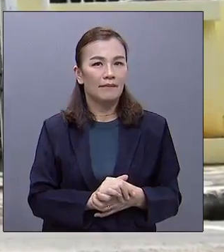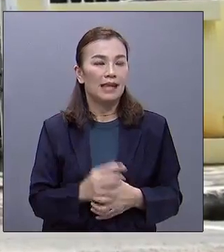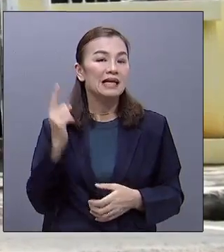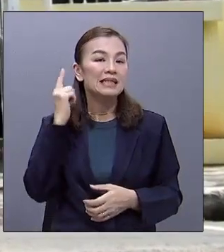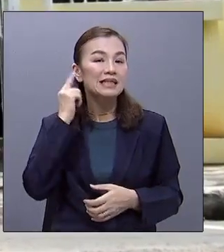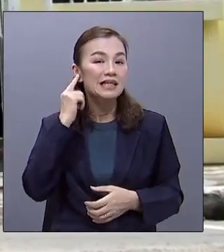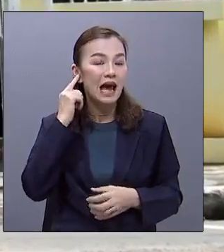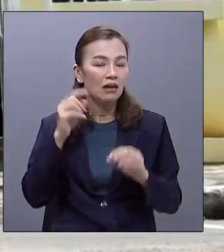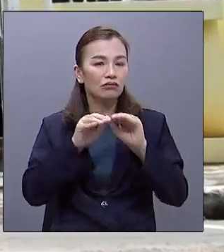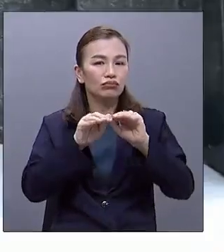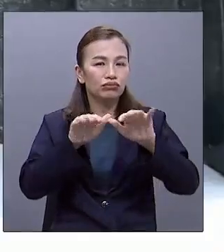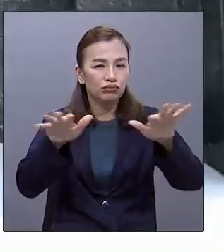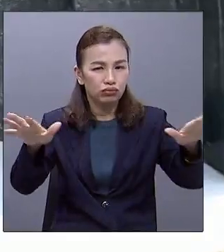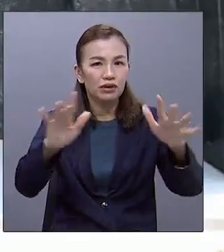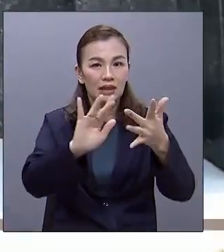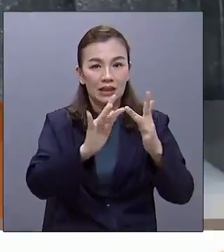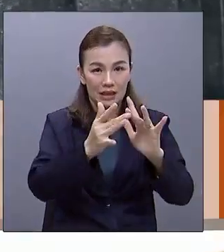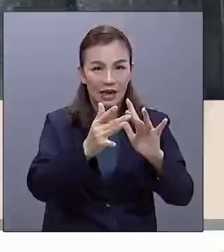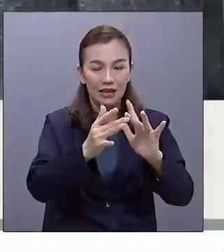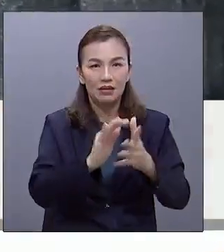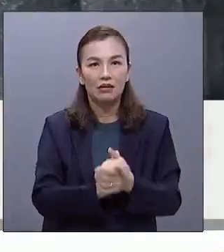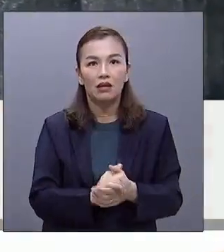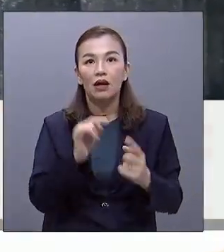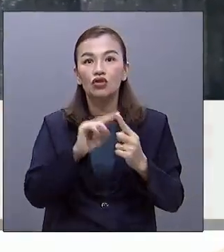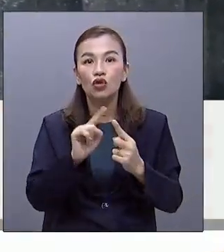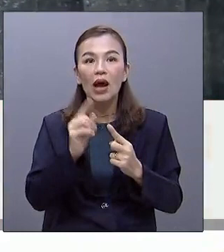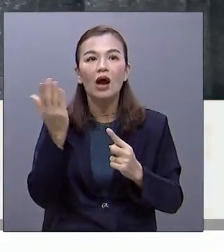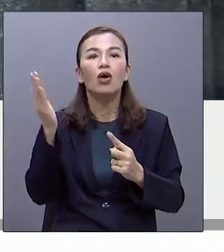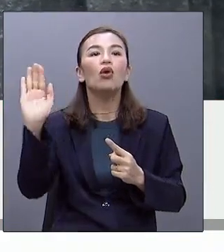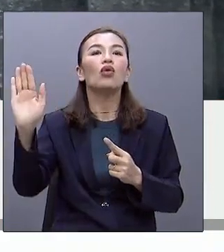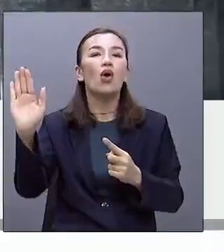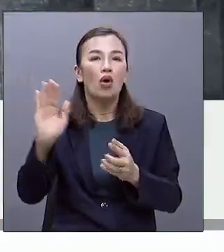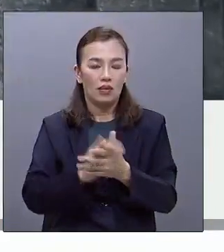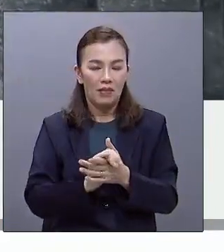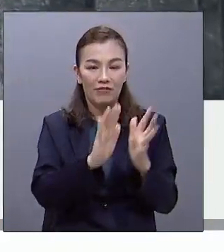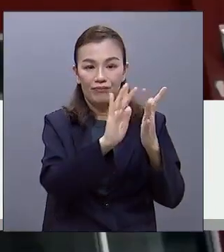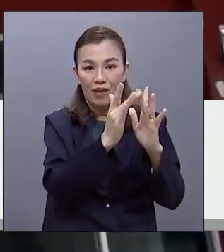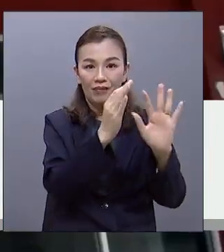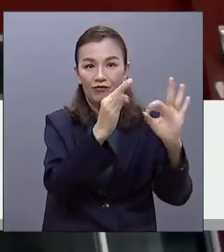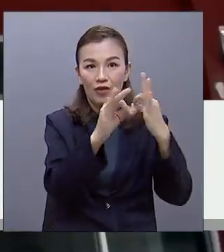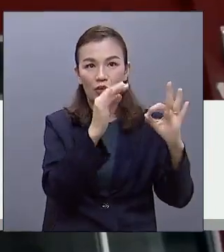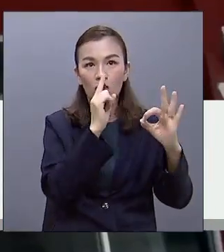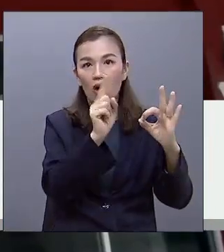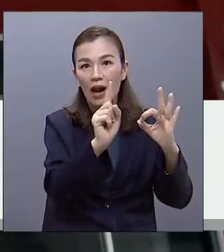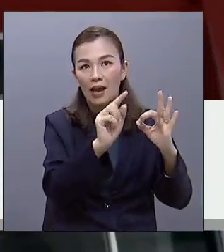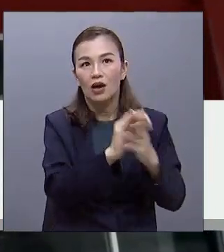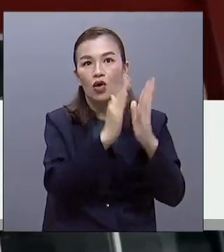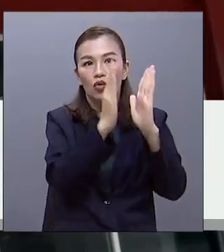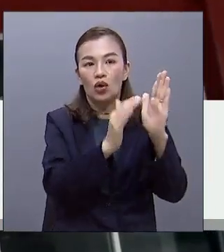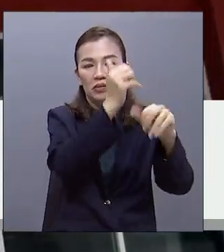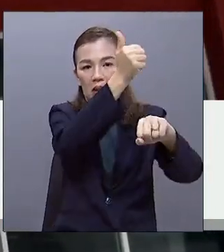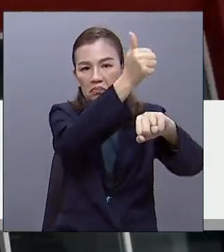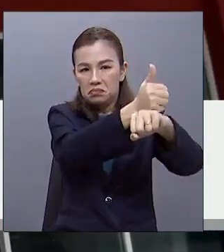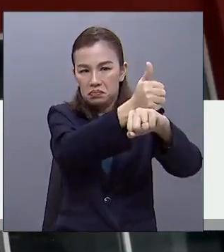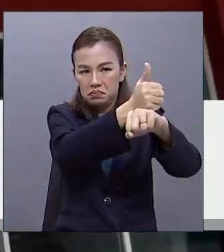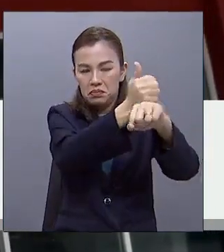ียงทเผยแพร่กันในโกออนไน์ครับโยเพจที่ใช้ชื่อว่า Big Leansอ้างว่าเป็การร้องเรีนจนที่ระดับพุมโยการเรือน